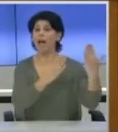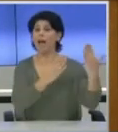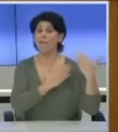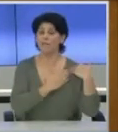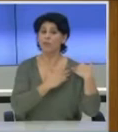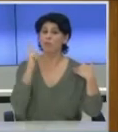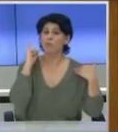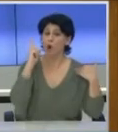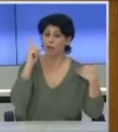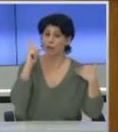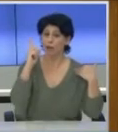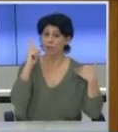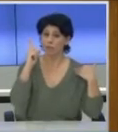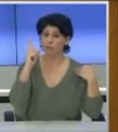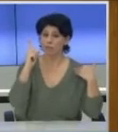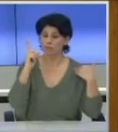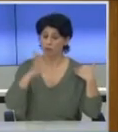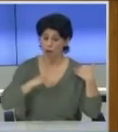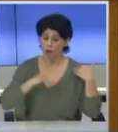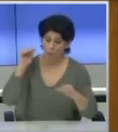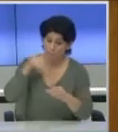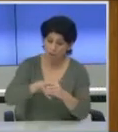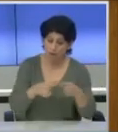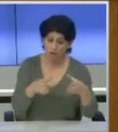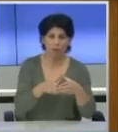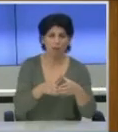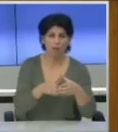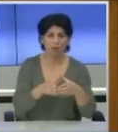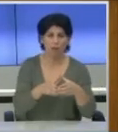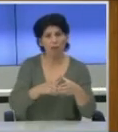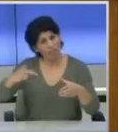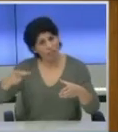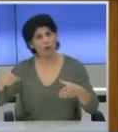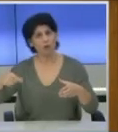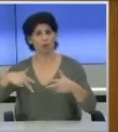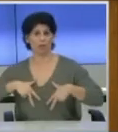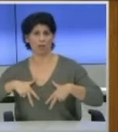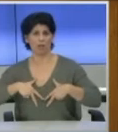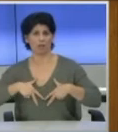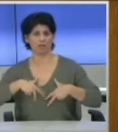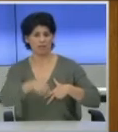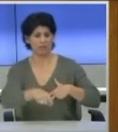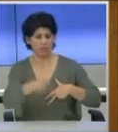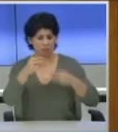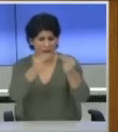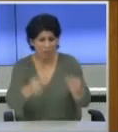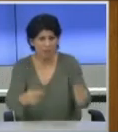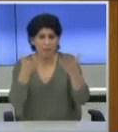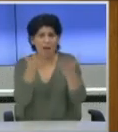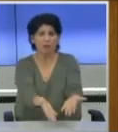ευθύνη πρωτίστως των παραγόντων και δευτερευόντως της πολιτείας για την κατάντια του ελληνικού